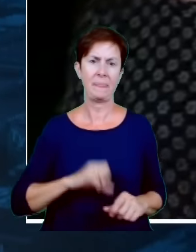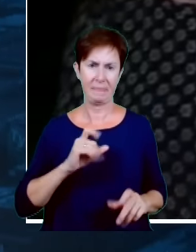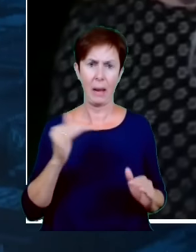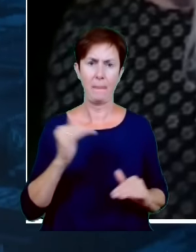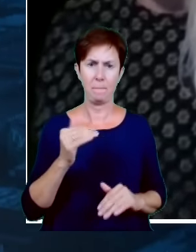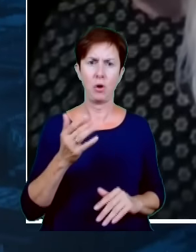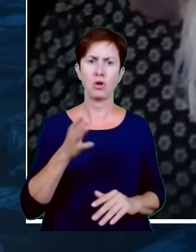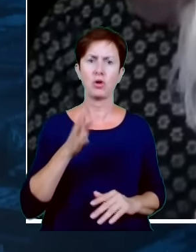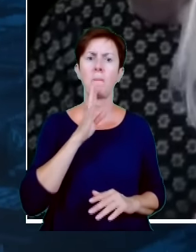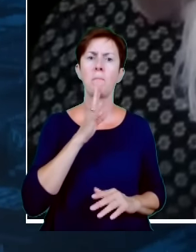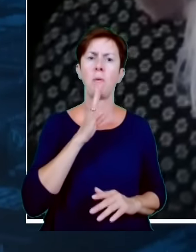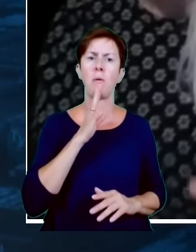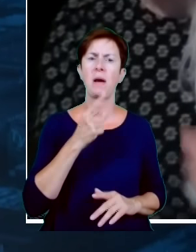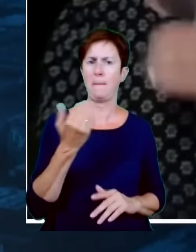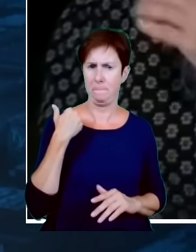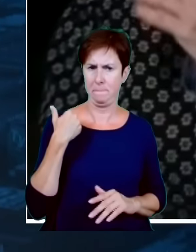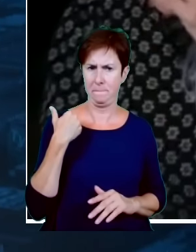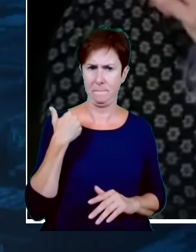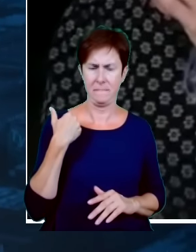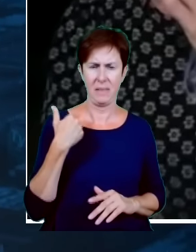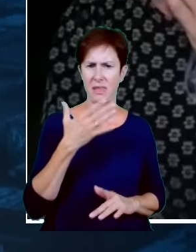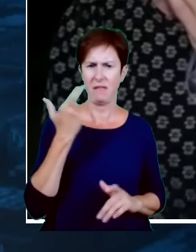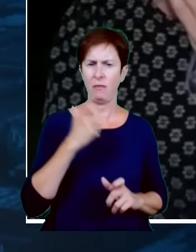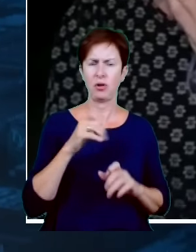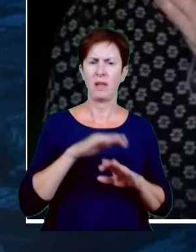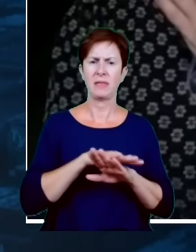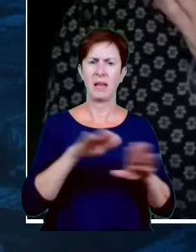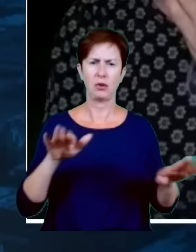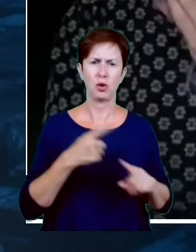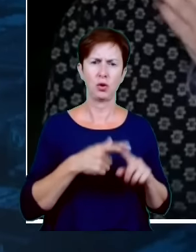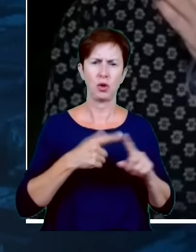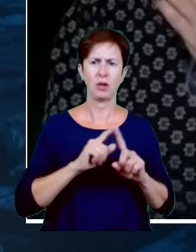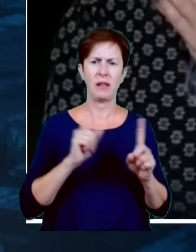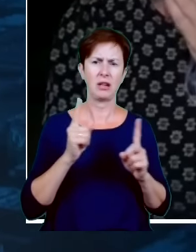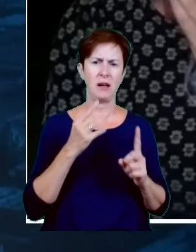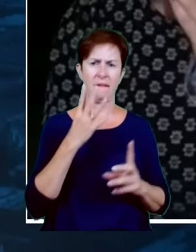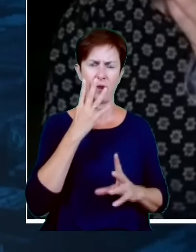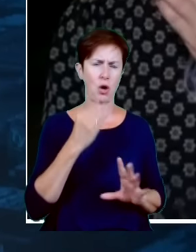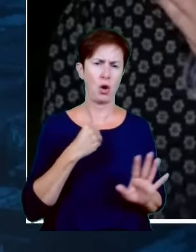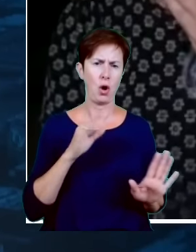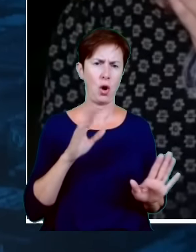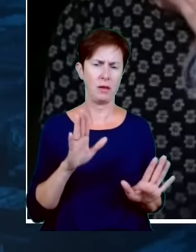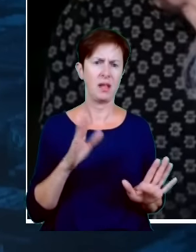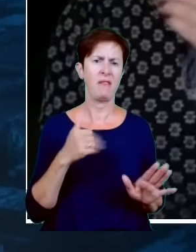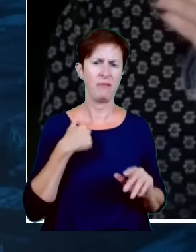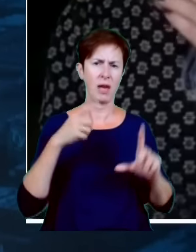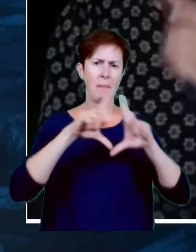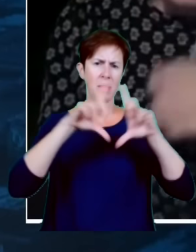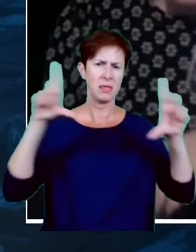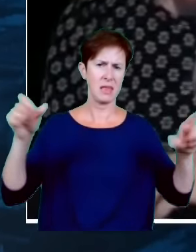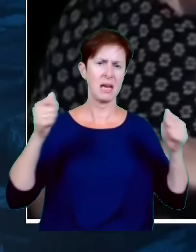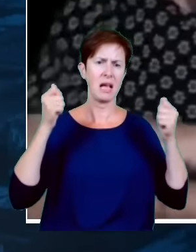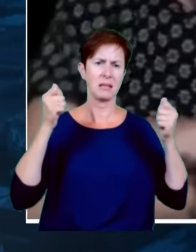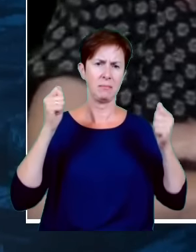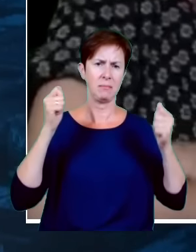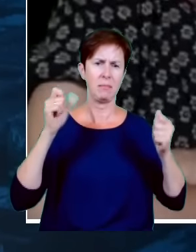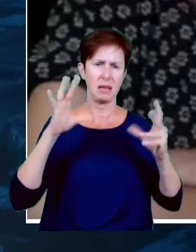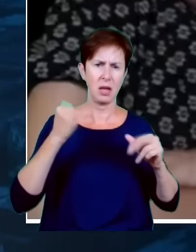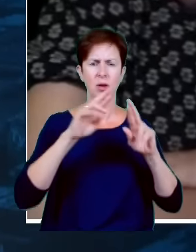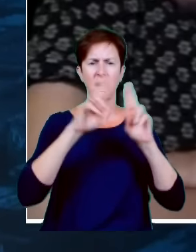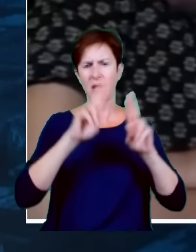zdarzały to było na scenie to trochę inaczej wyglądało Moim zdaniem wiem że były transparenty z gwiazdkami z